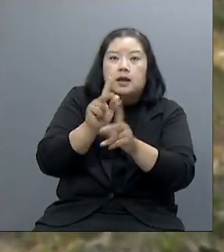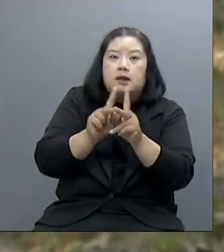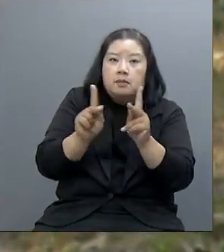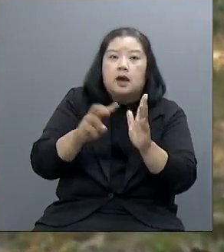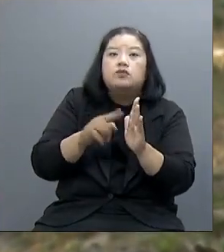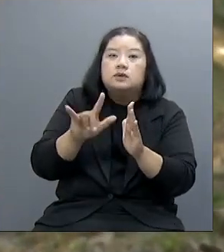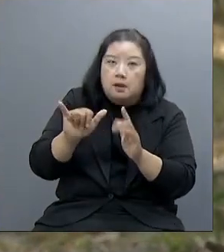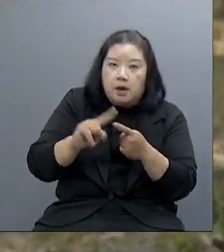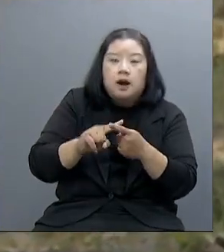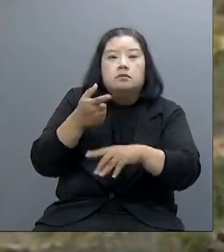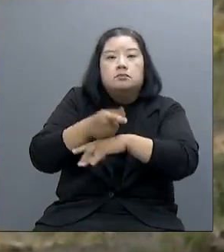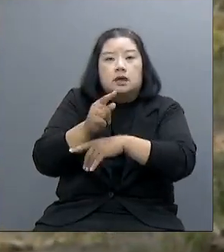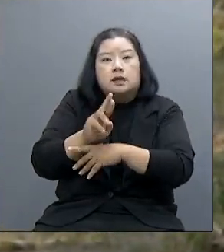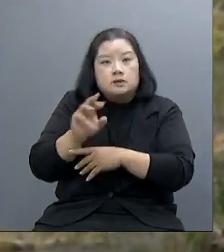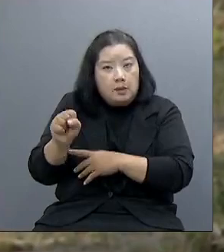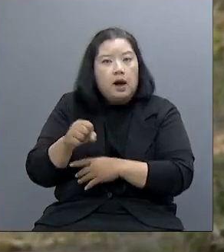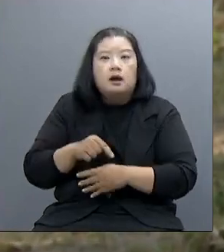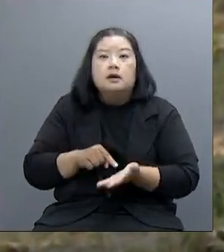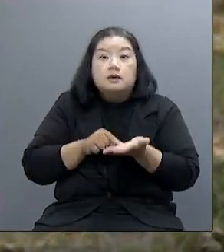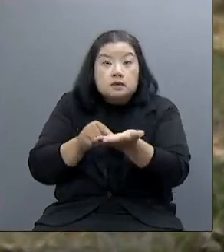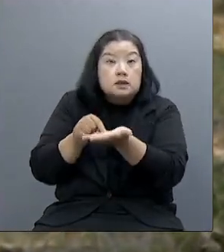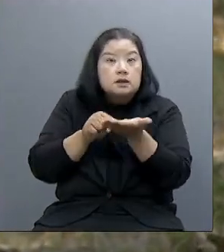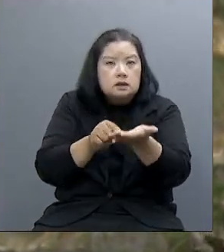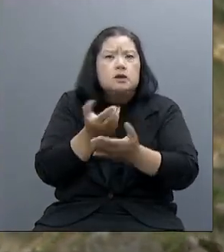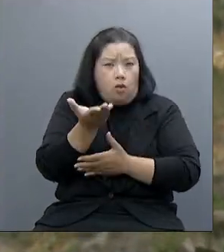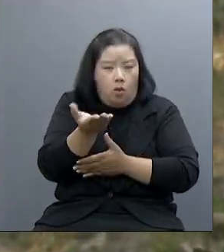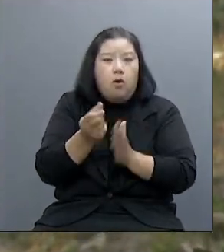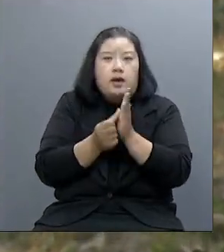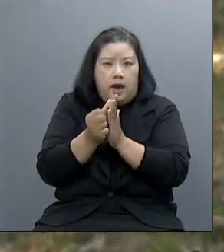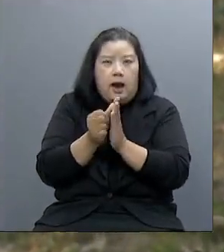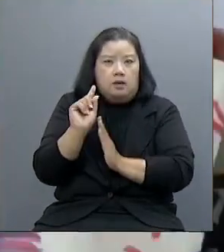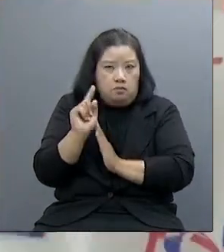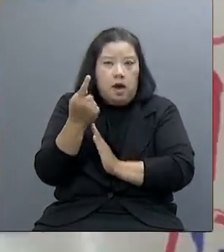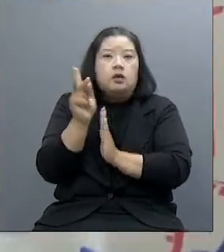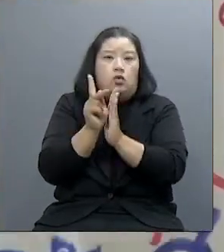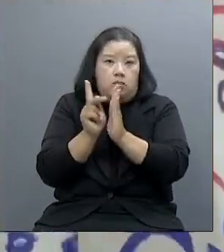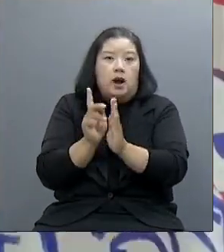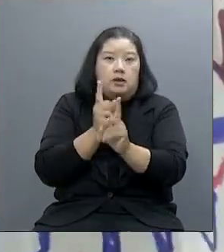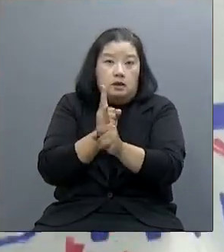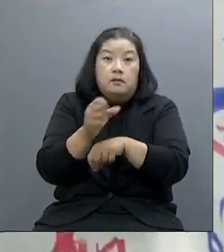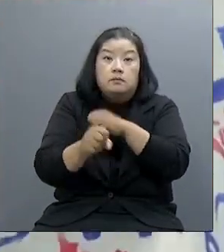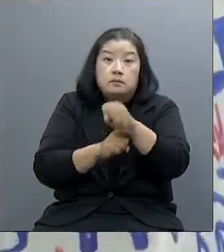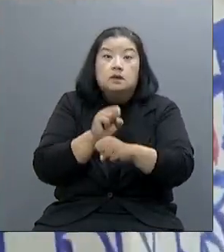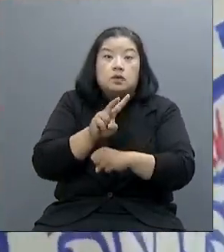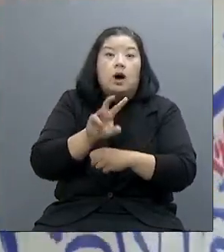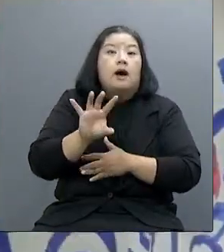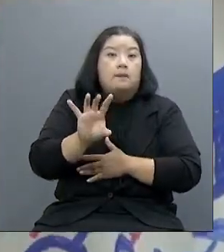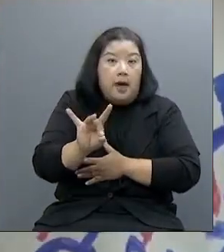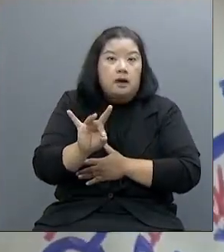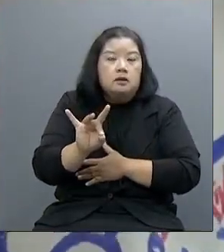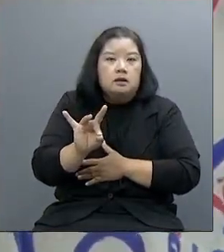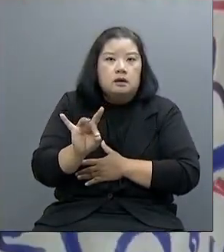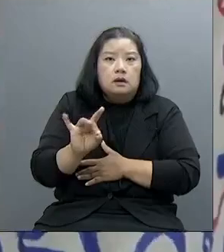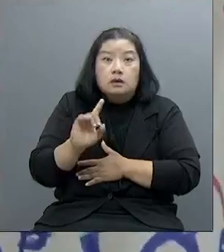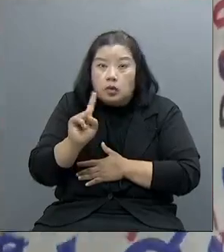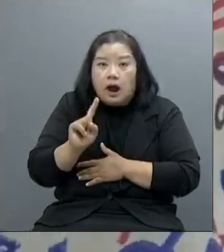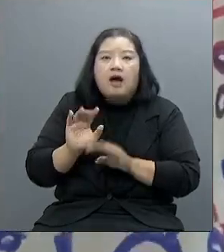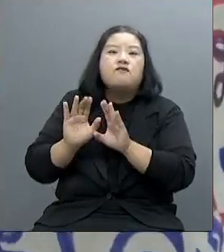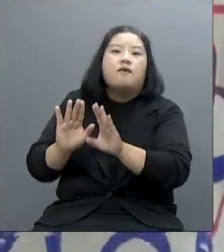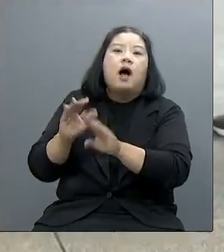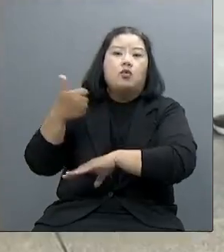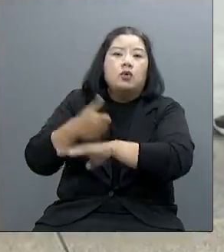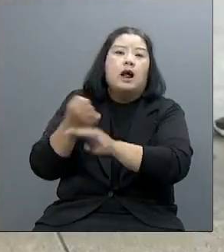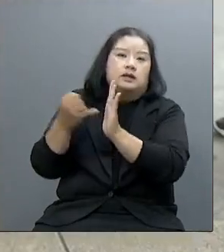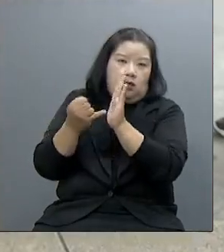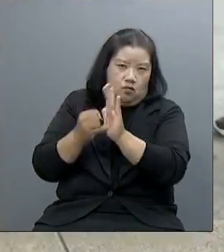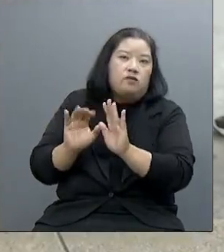พิจารณาร่างพระราชบัญญัติแก้ไขเพิ่มเติมพระราชกำหนดการประมงปี2558ผ่านผู้ว่าราชการจังหวัดทุกจังหวัด